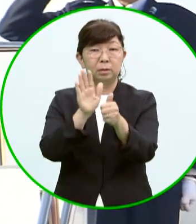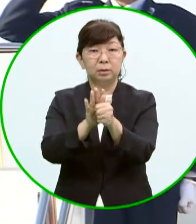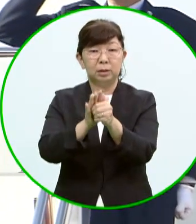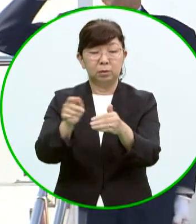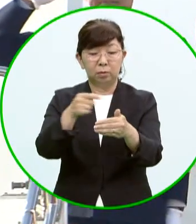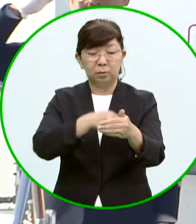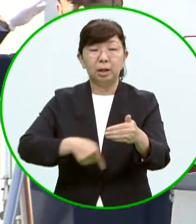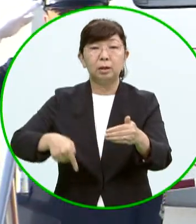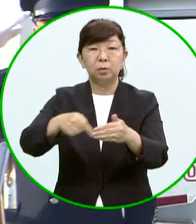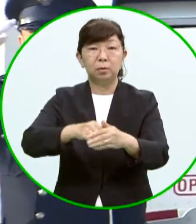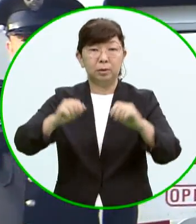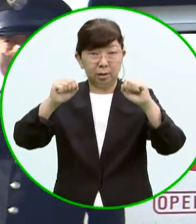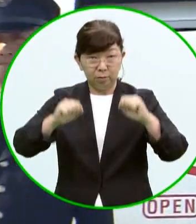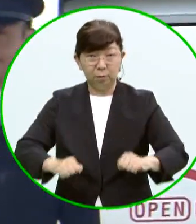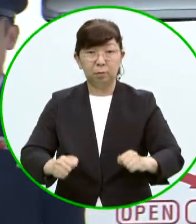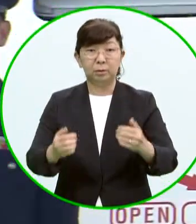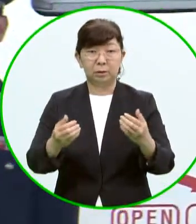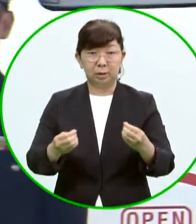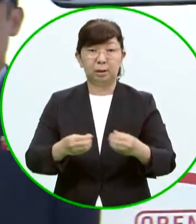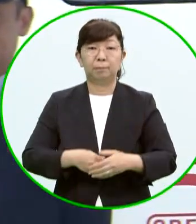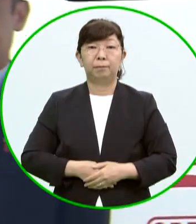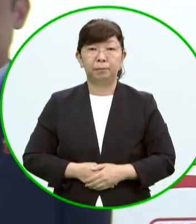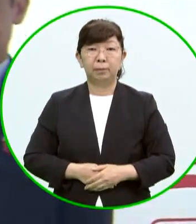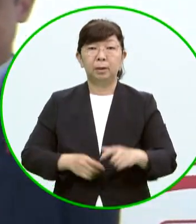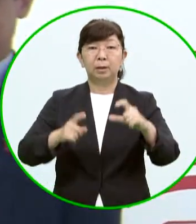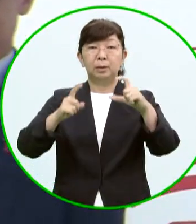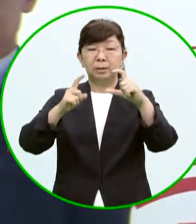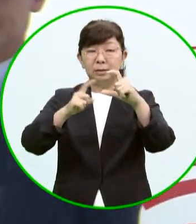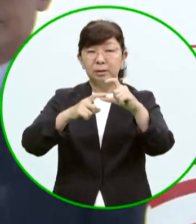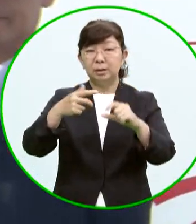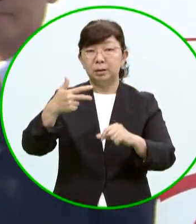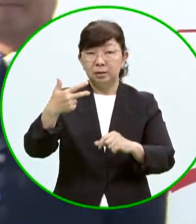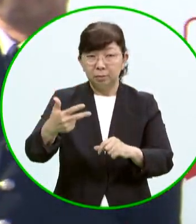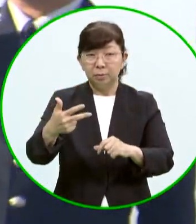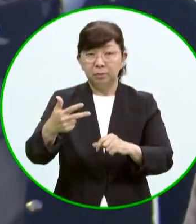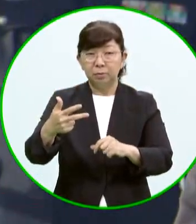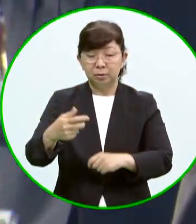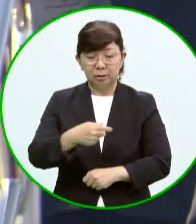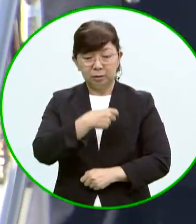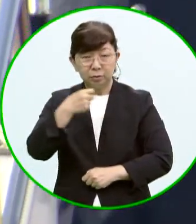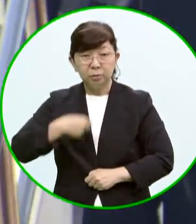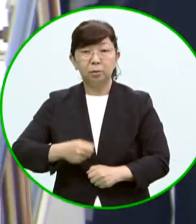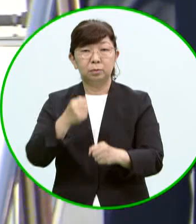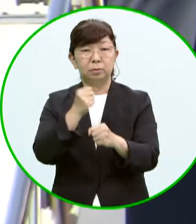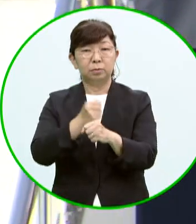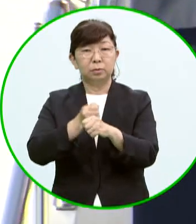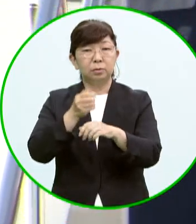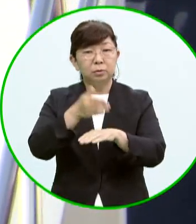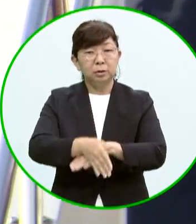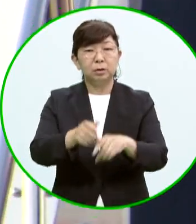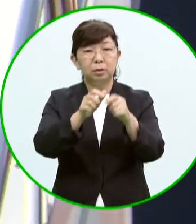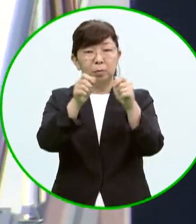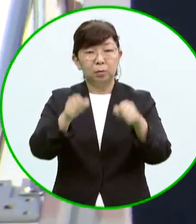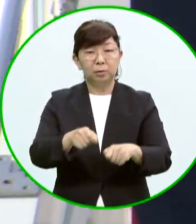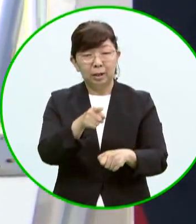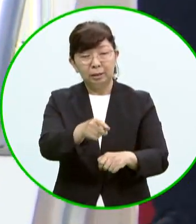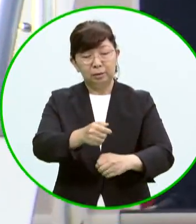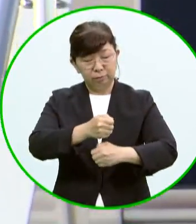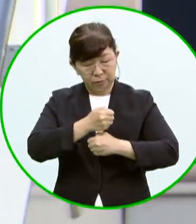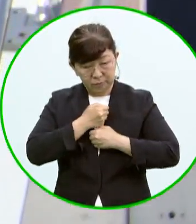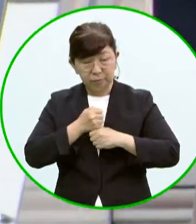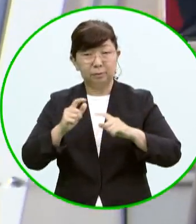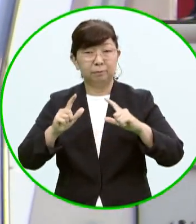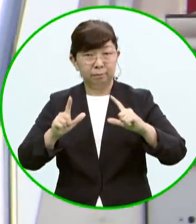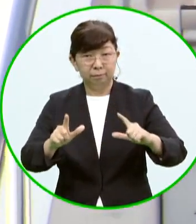枠組で合意しましたまたG7として中国の過剰生産問題に対し懸念を表明した